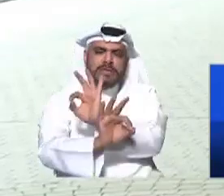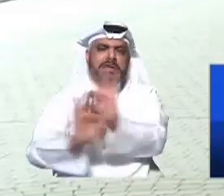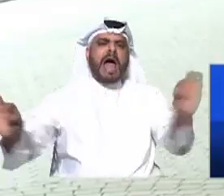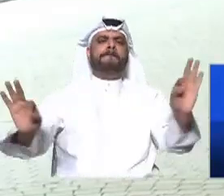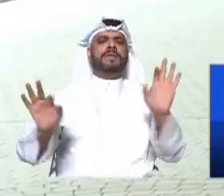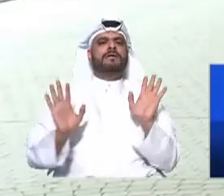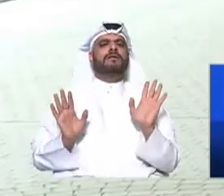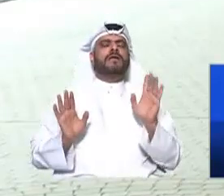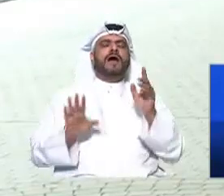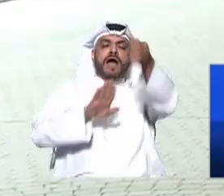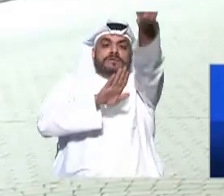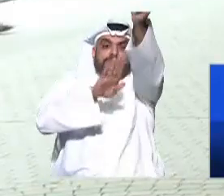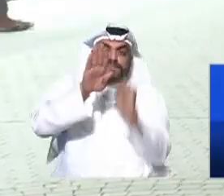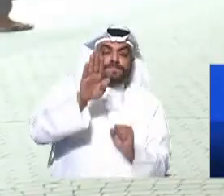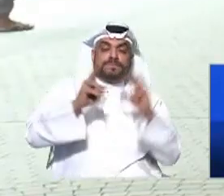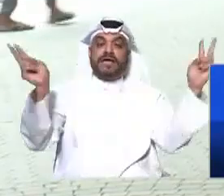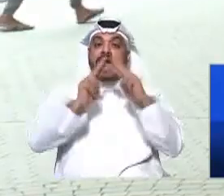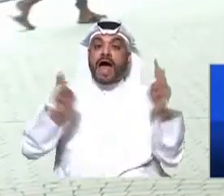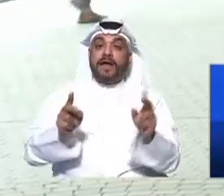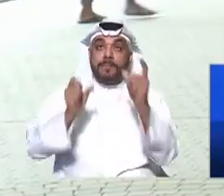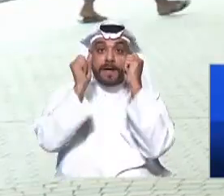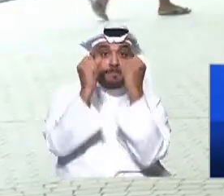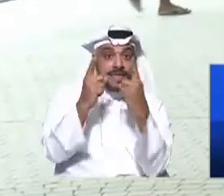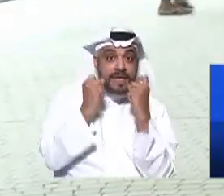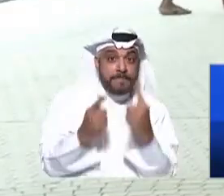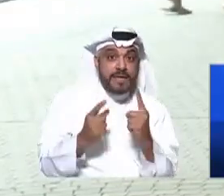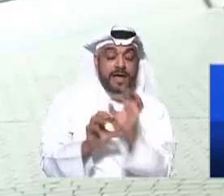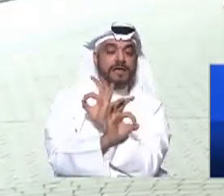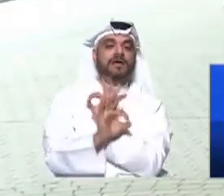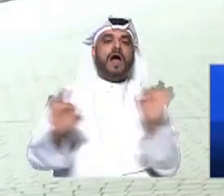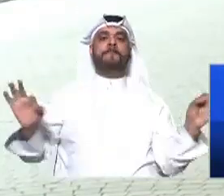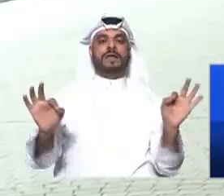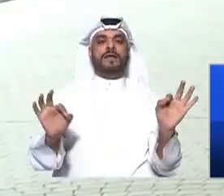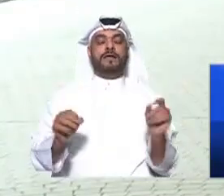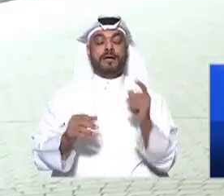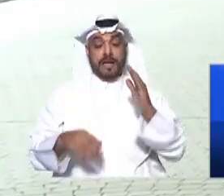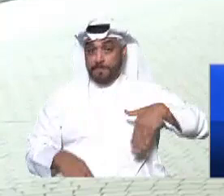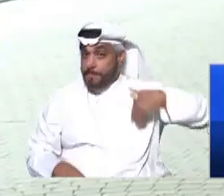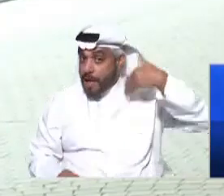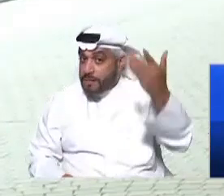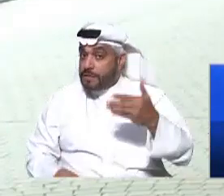لحين يعني السيطرة على جميع أماكن